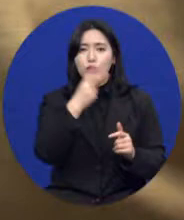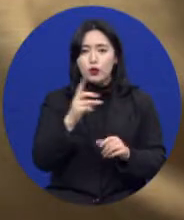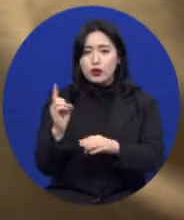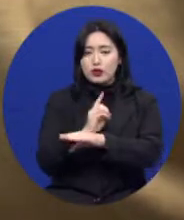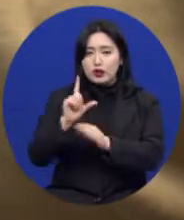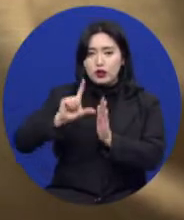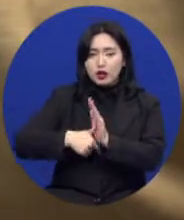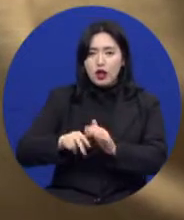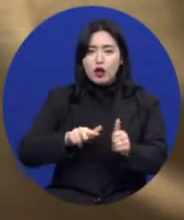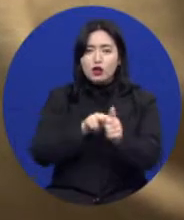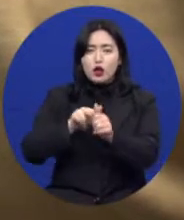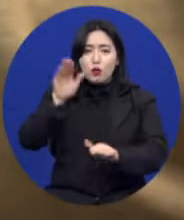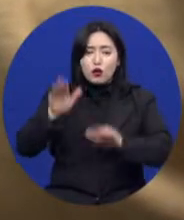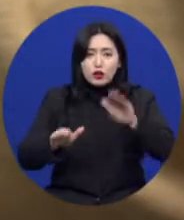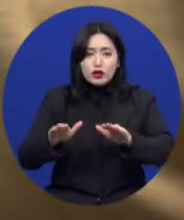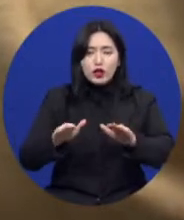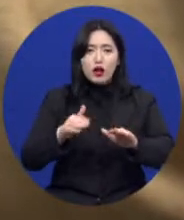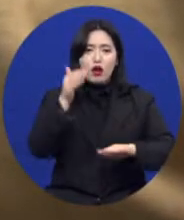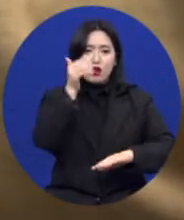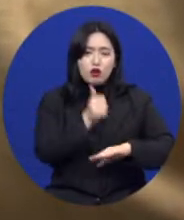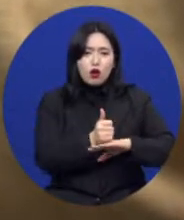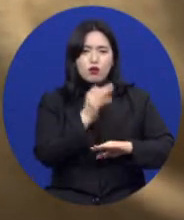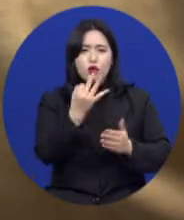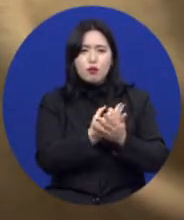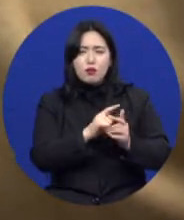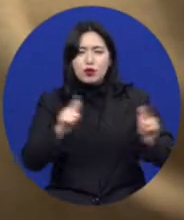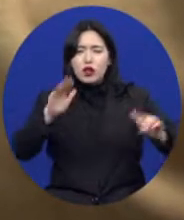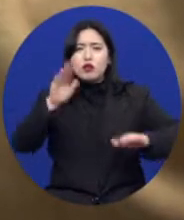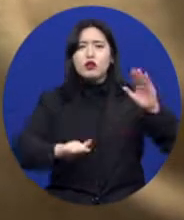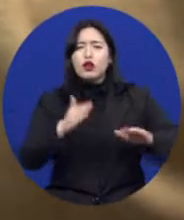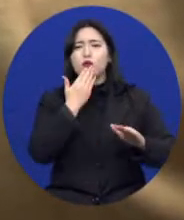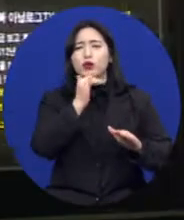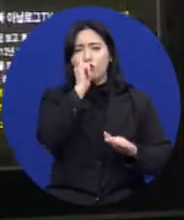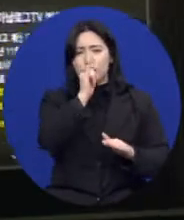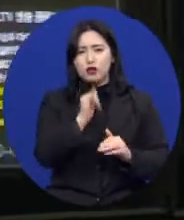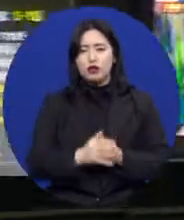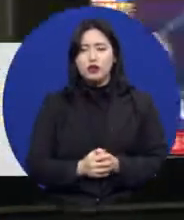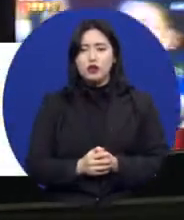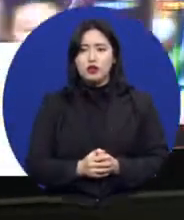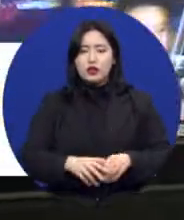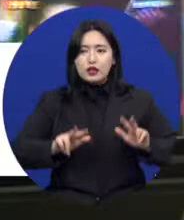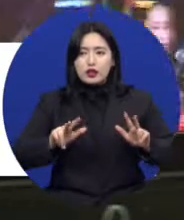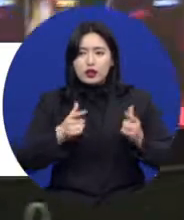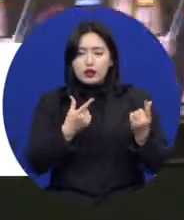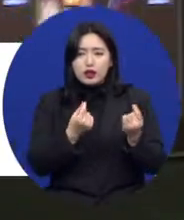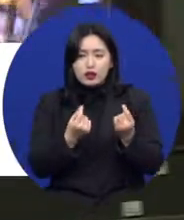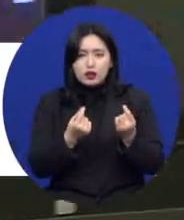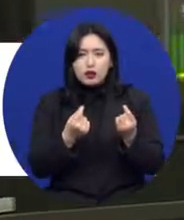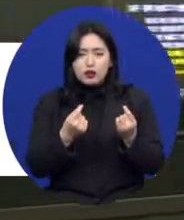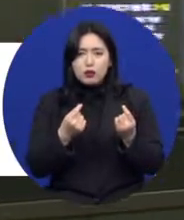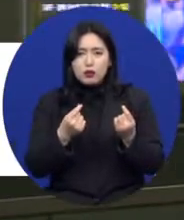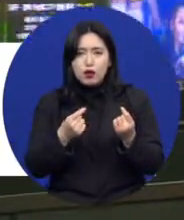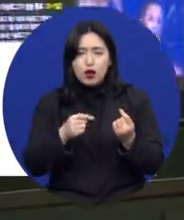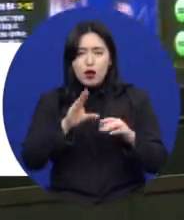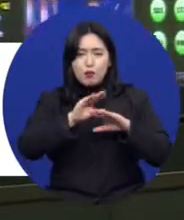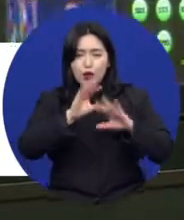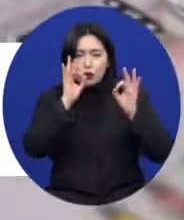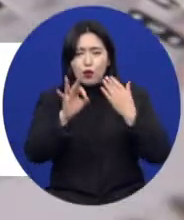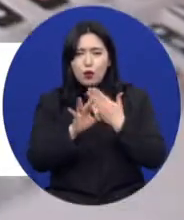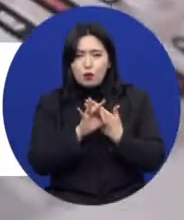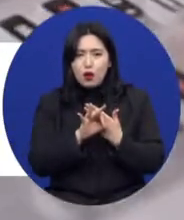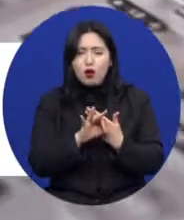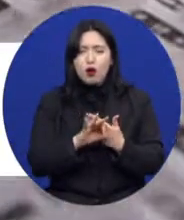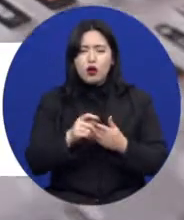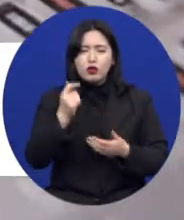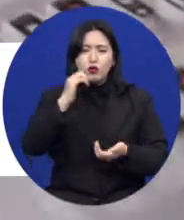정보 격차가 빈부 격차로까지 이어질 수 있기 때문입니다. 지상파 방송 같은 경우는 굉장히 낡은 규제를